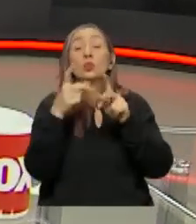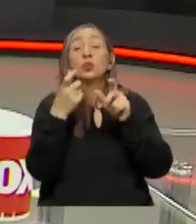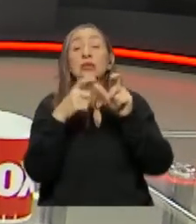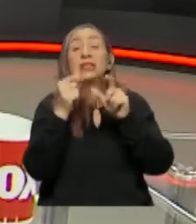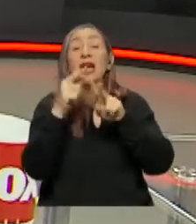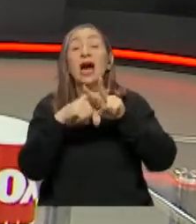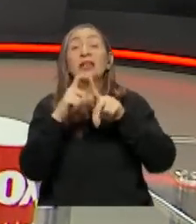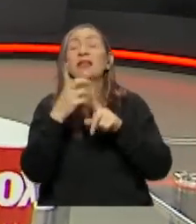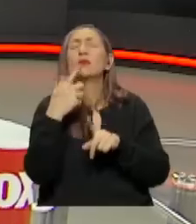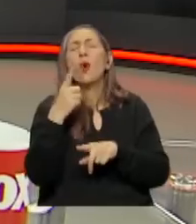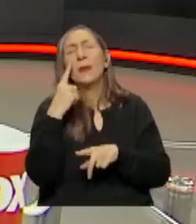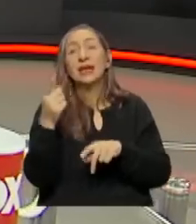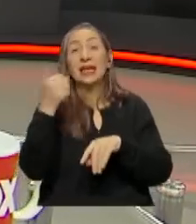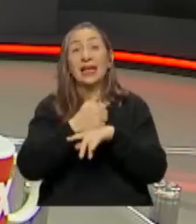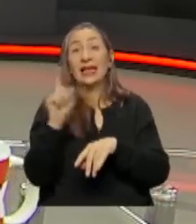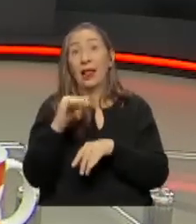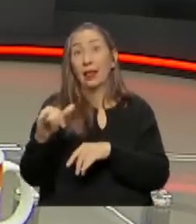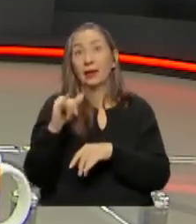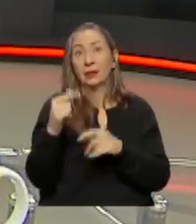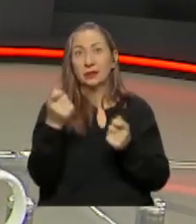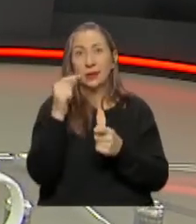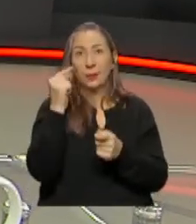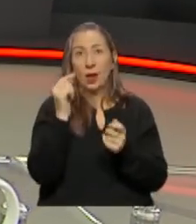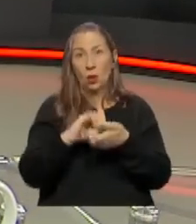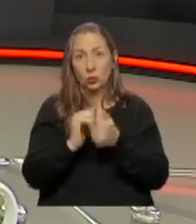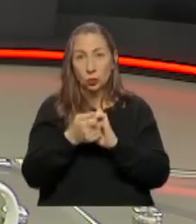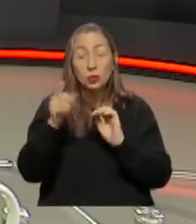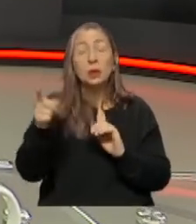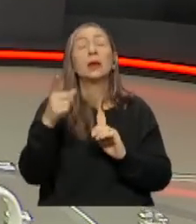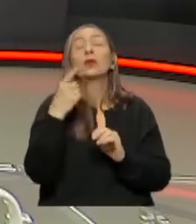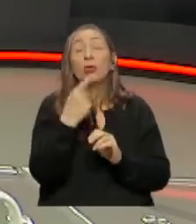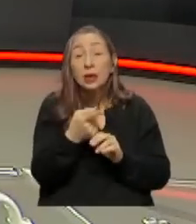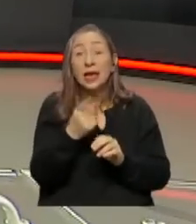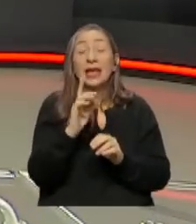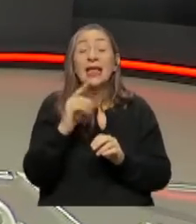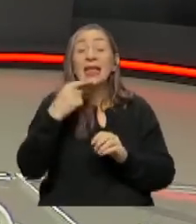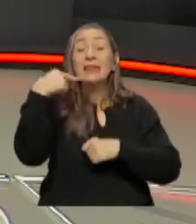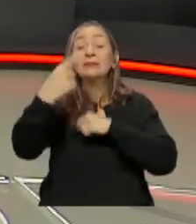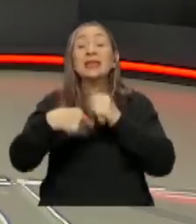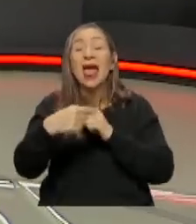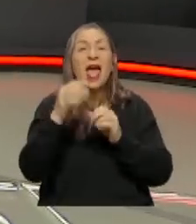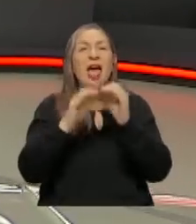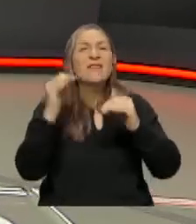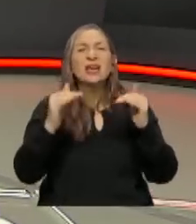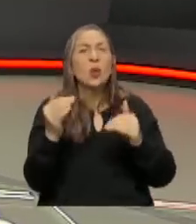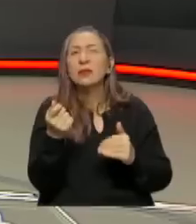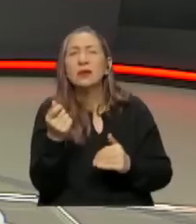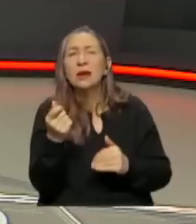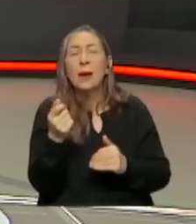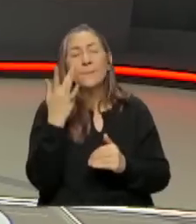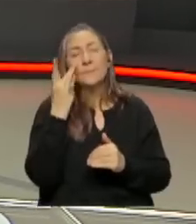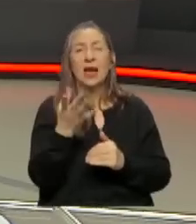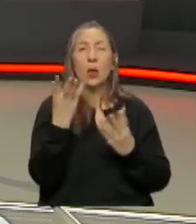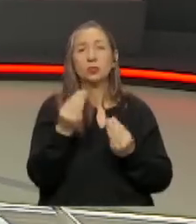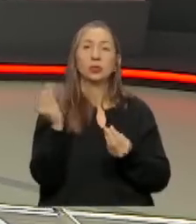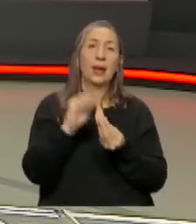bakın. İktidara yakın olan iş adamları örgütü. Diyor ki gelecek yılın enflasyonuna göre